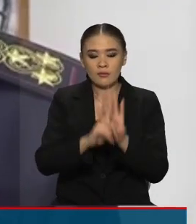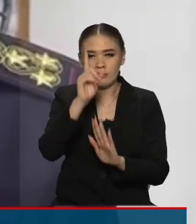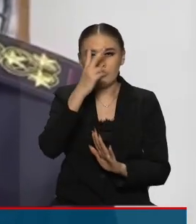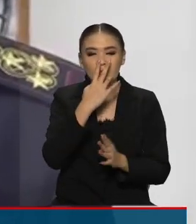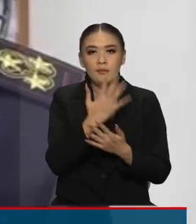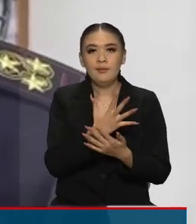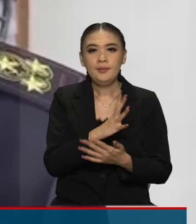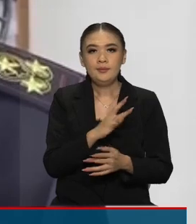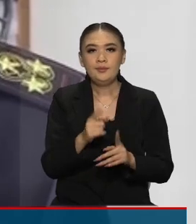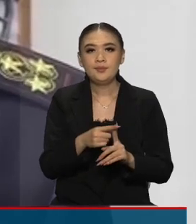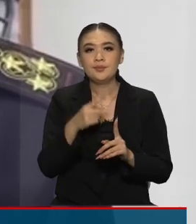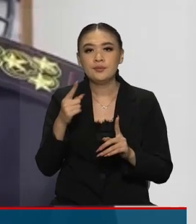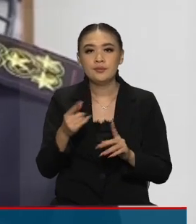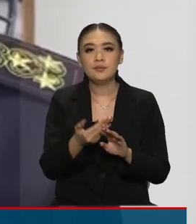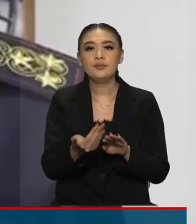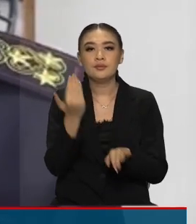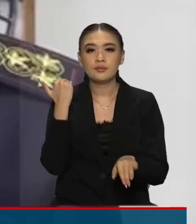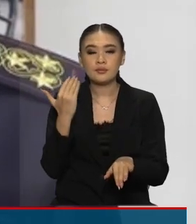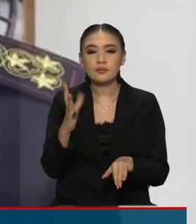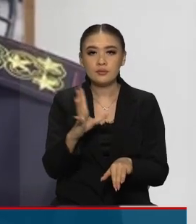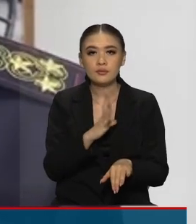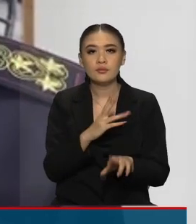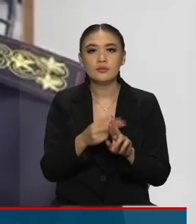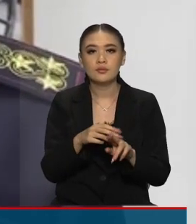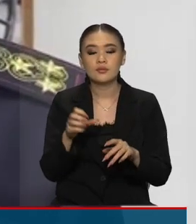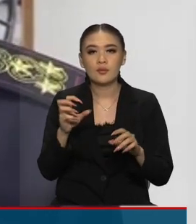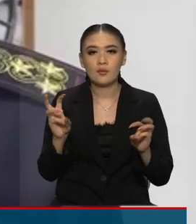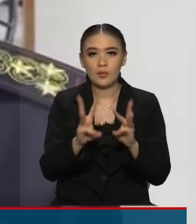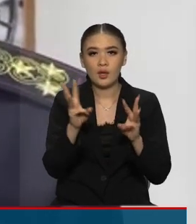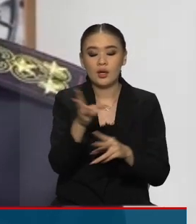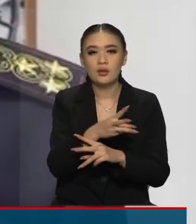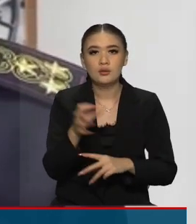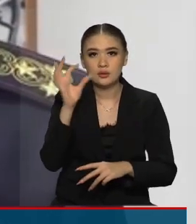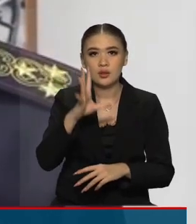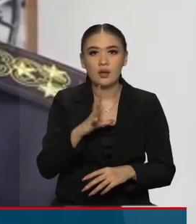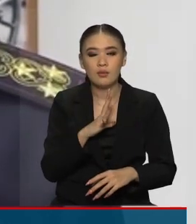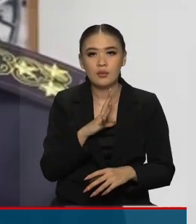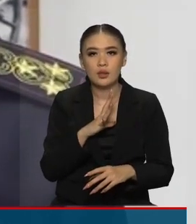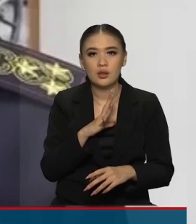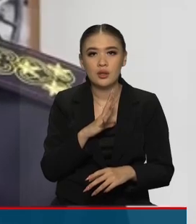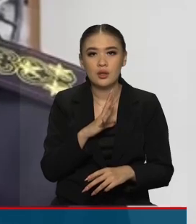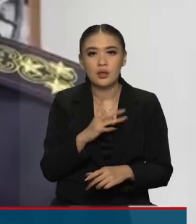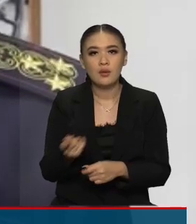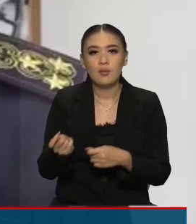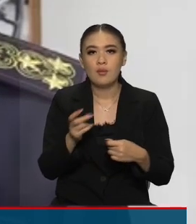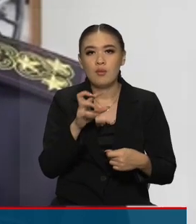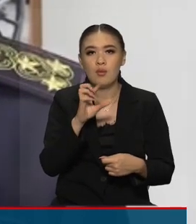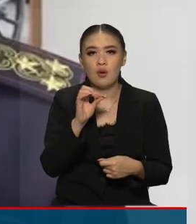Ал одан кейін оның алдындағы кездерде өрт сөндірушілер атарбаға су тиелген